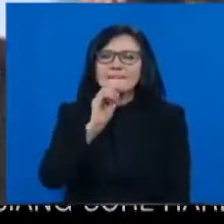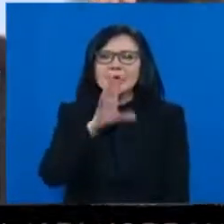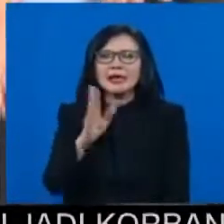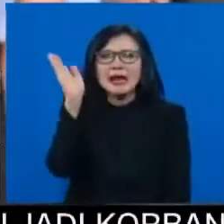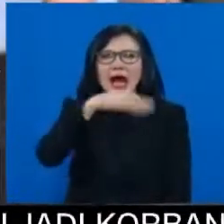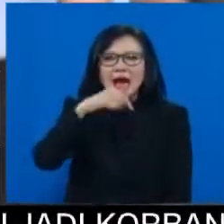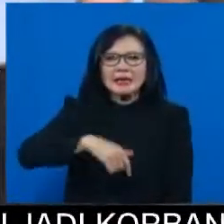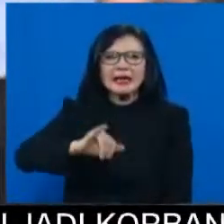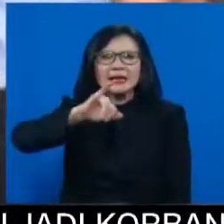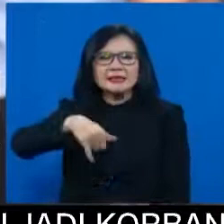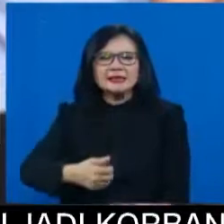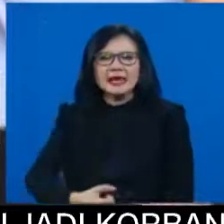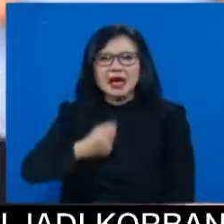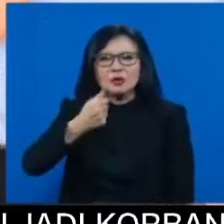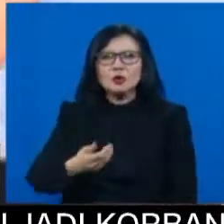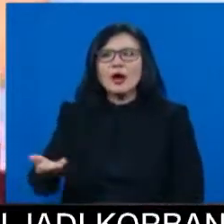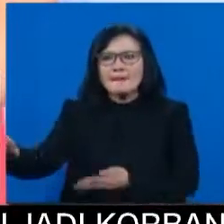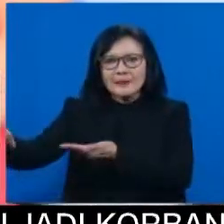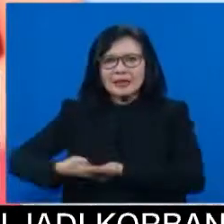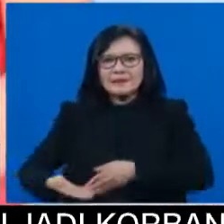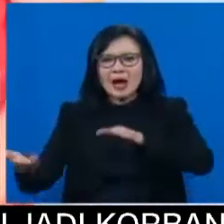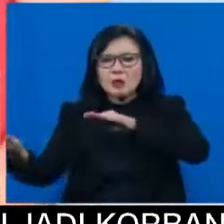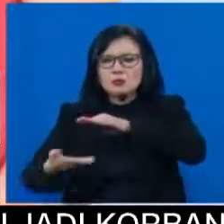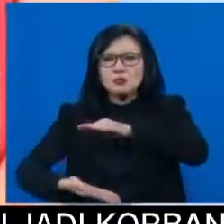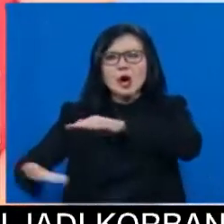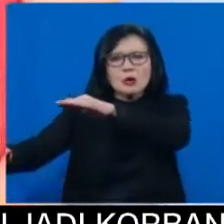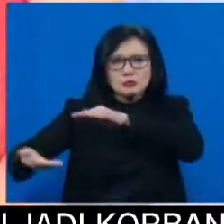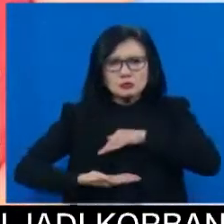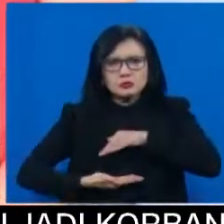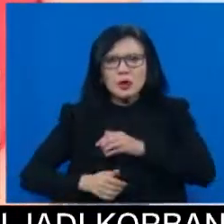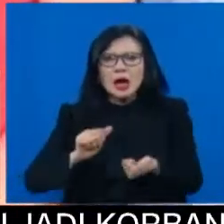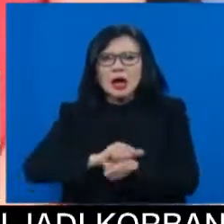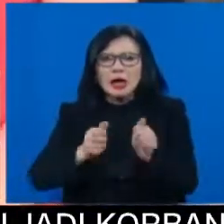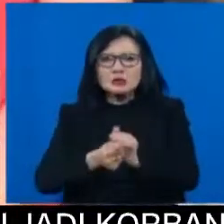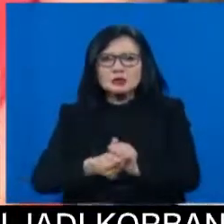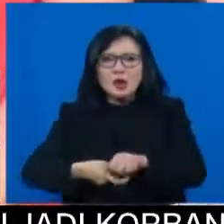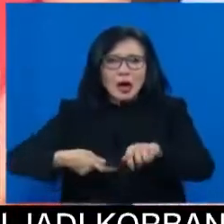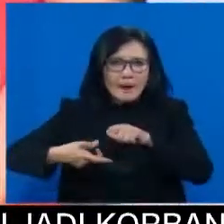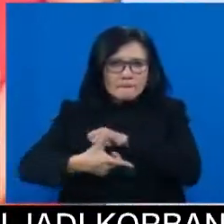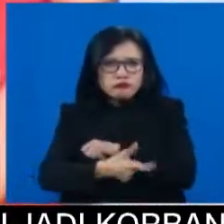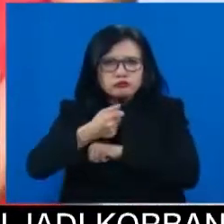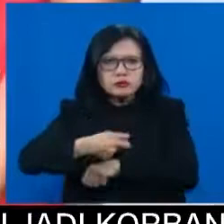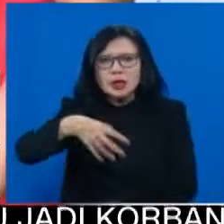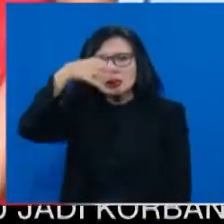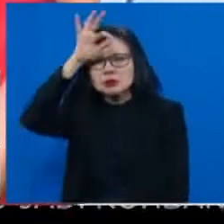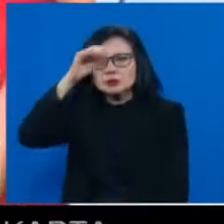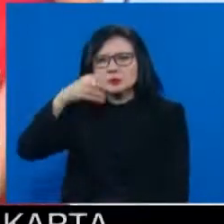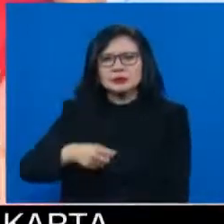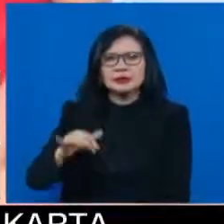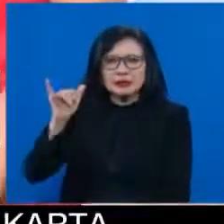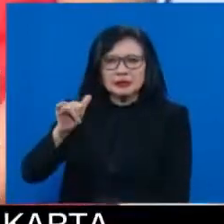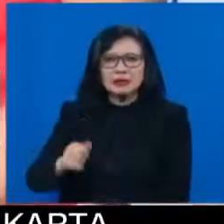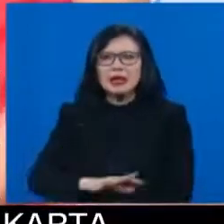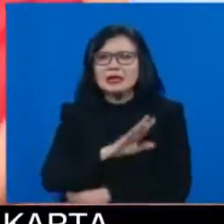Kejaksaan Agung menerima pelimpahan berkas tahap 2 perkara pembunuhan Brigadir Yosua termasuk kelima tersangka ya ini